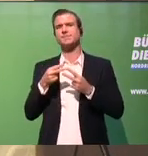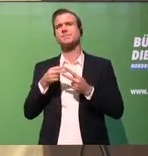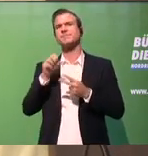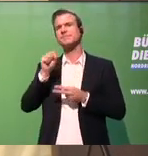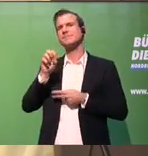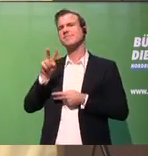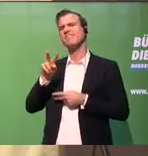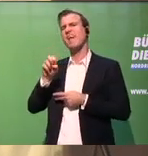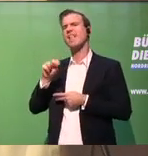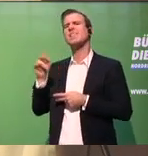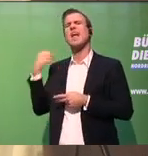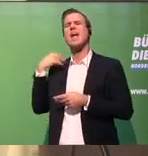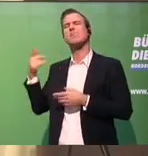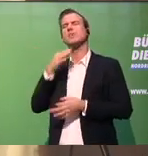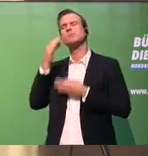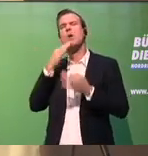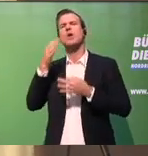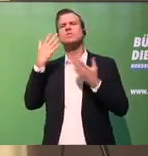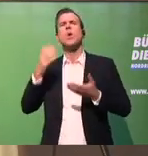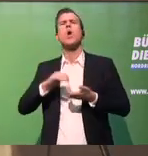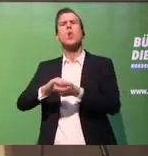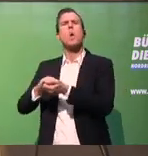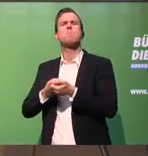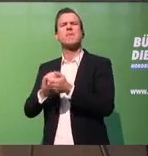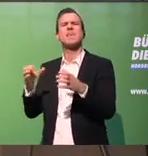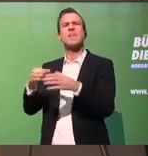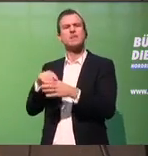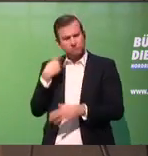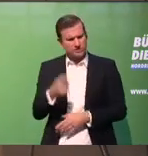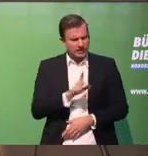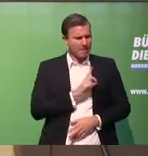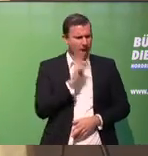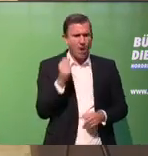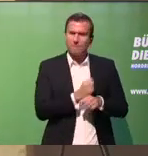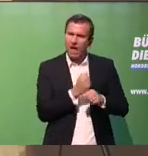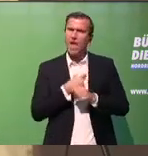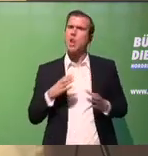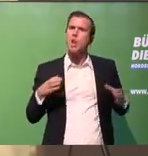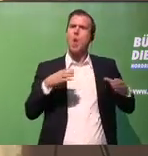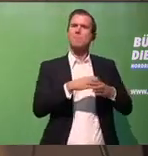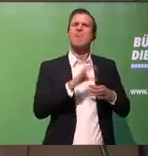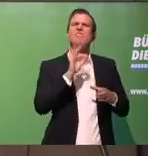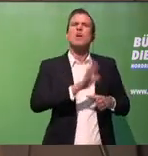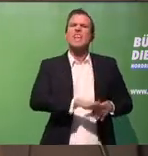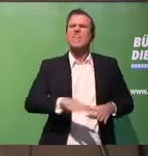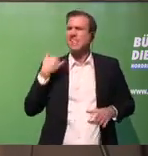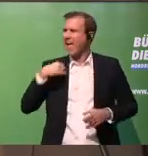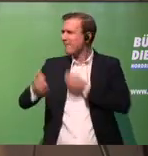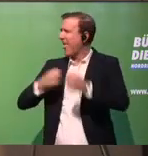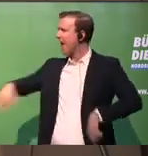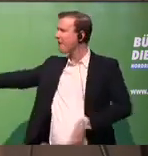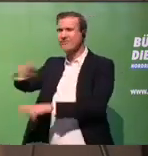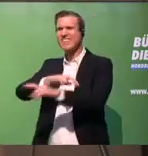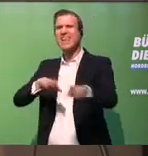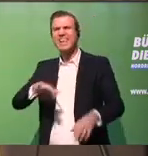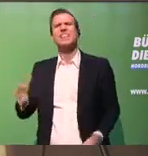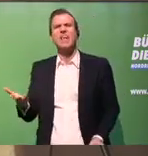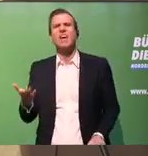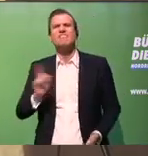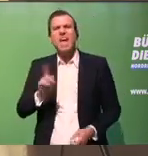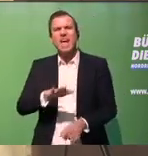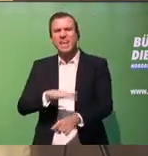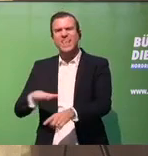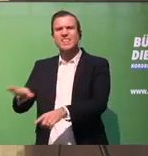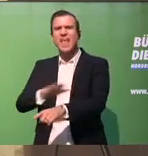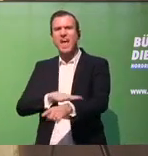sprach vorhin über die Lobby, wie schlimm die sind. Lasst uns Lobby sein. Lasst uns Lobby sein für die Kinder, die herumgerannt sind. Wer ist das denn überhaupt? Wir,